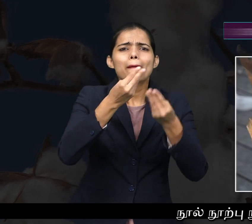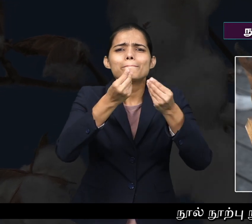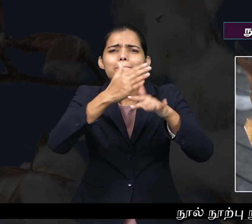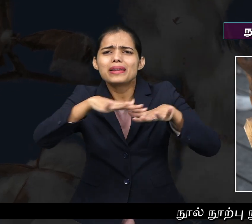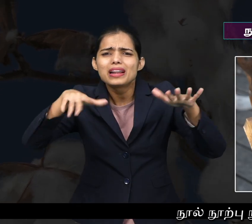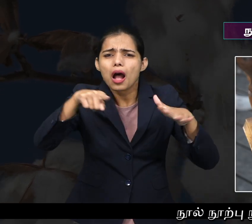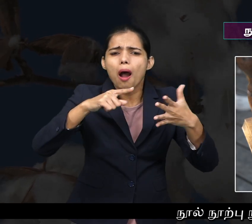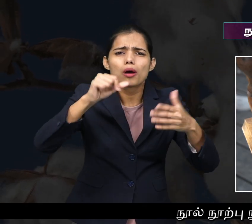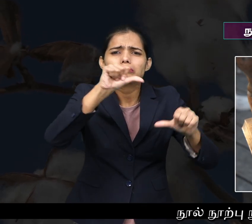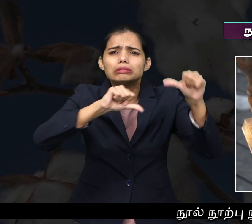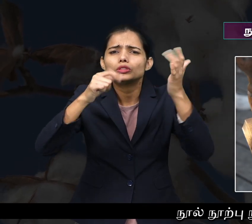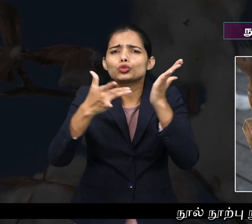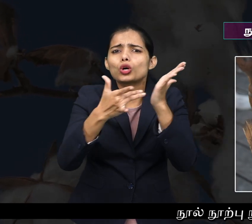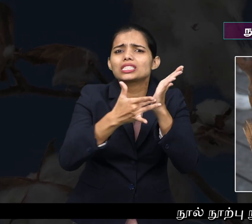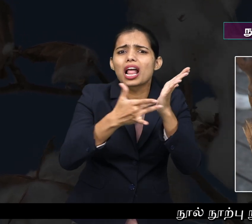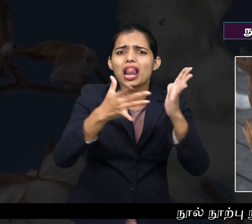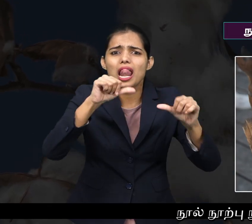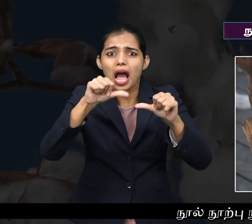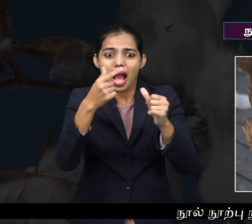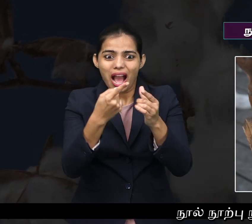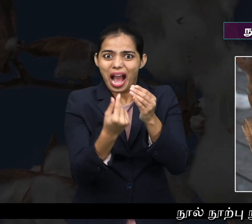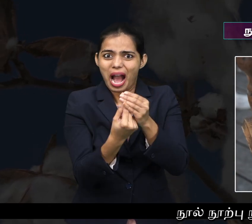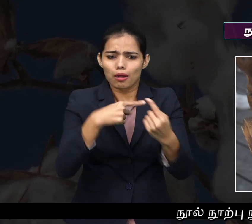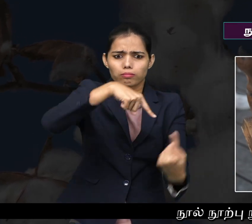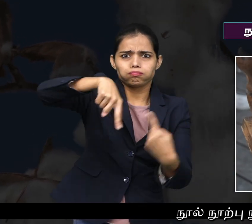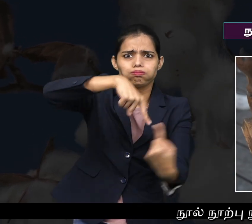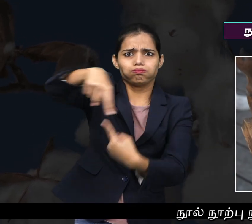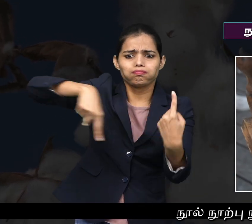நூல் நூற்பு நுட்பத்தை அறிந்து கொள்வீர்கள்.